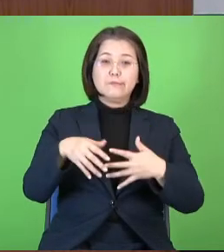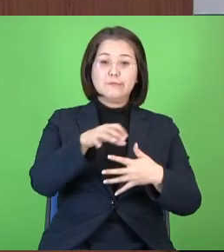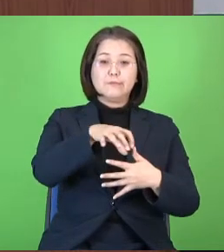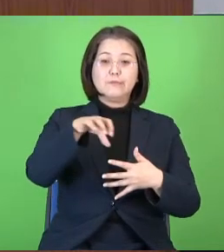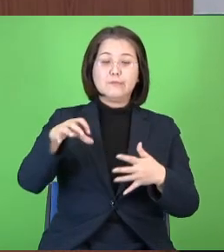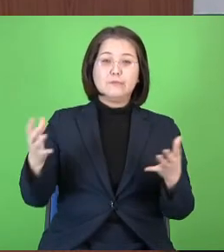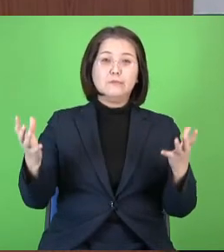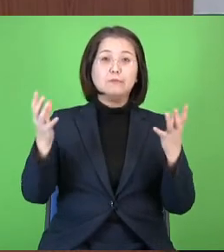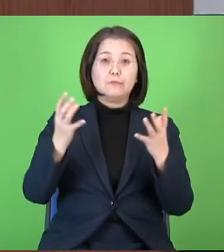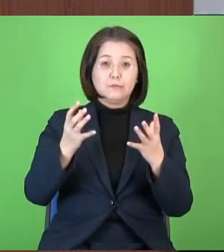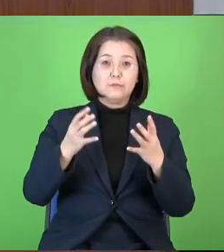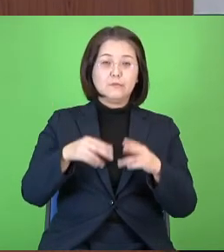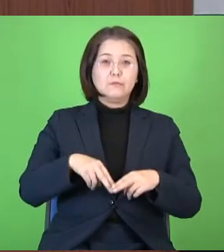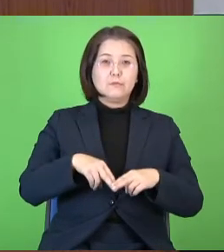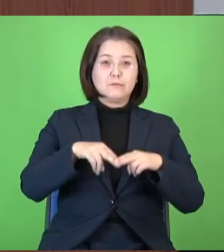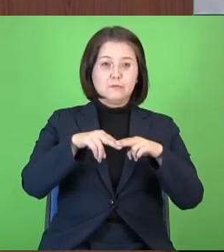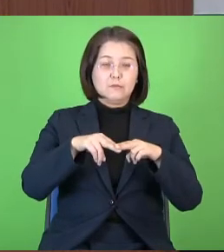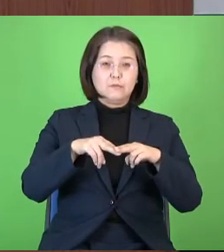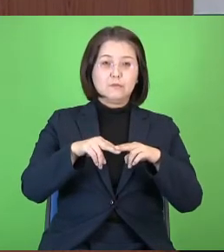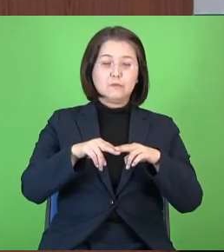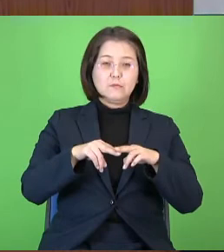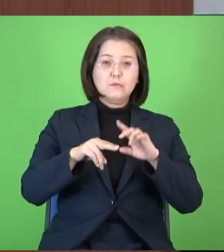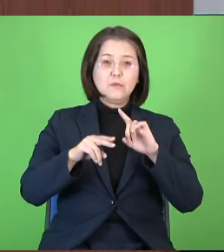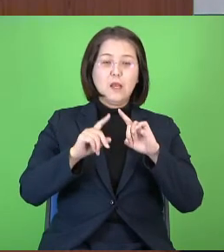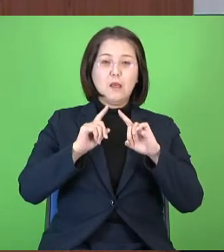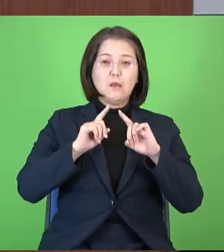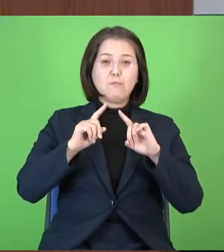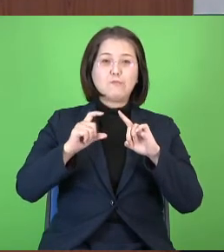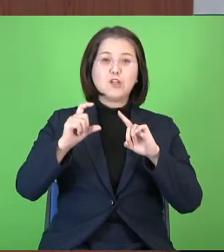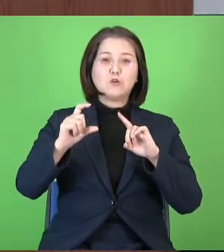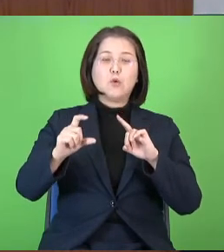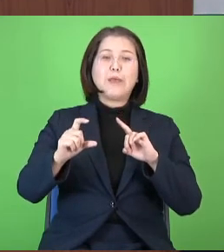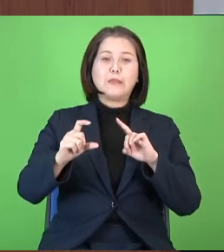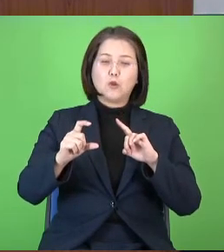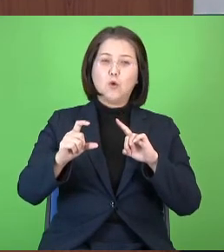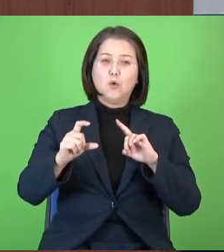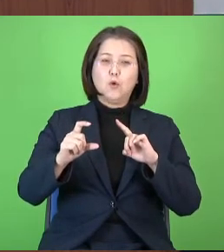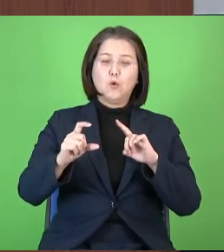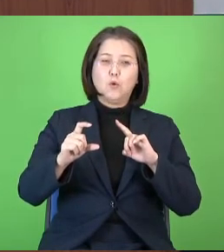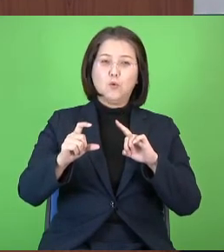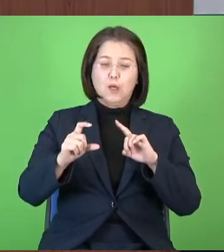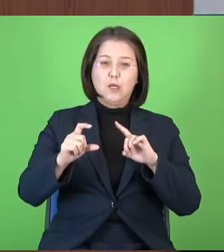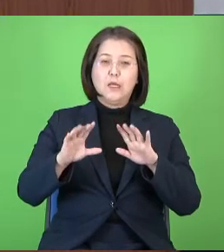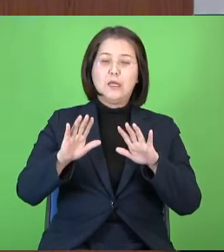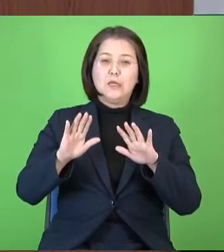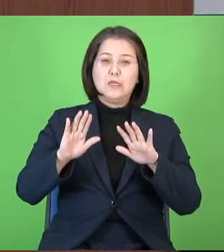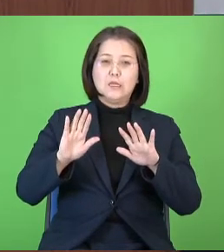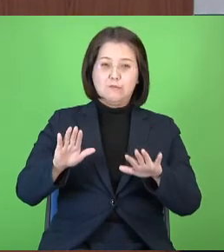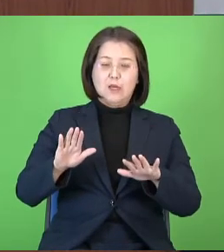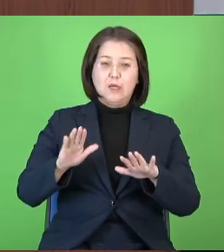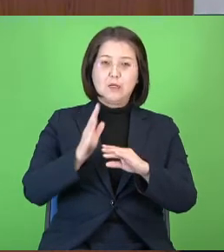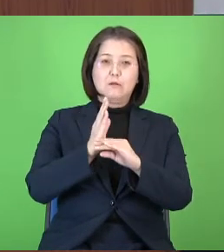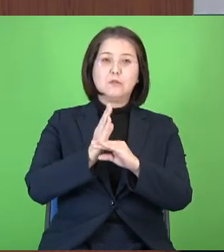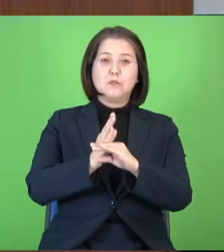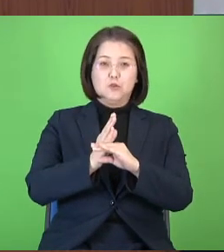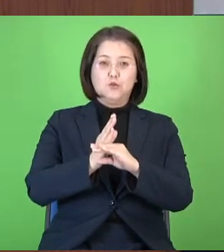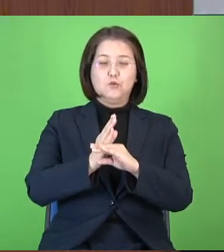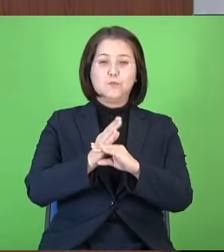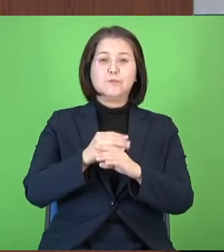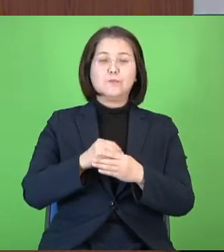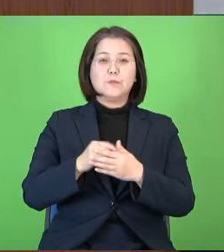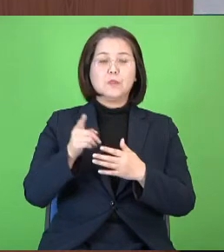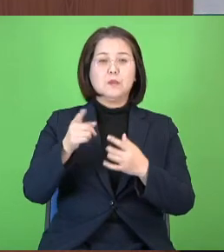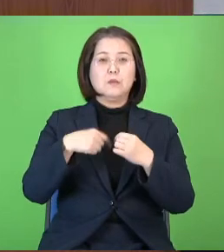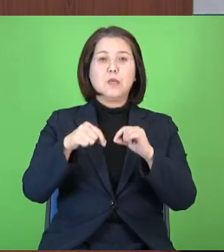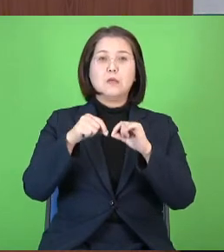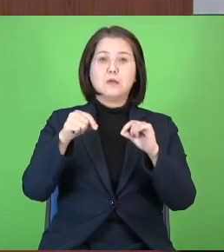習熟を図っていくのかというのをちょっと伺いたいんですけれどあのこれまでもを一緒に関係者が集まって積み上げてき